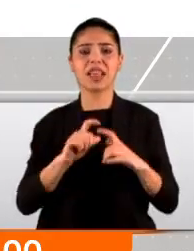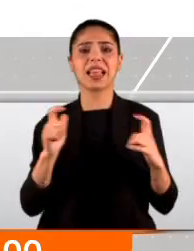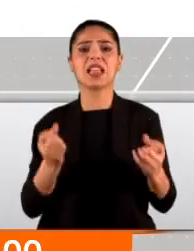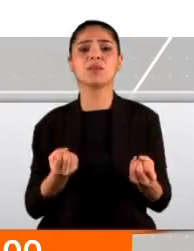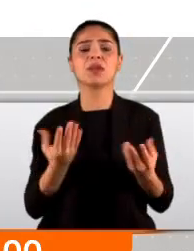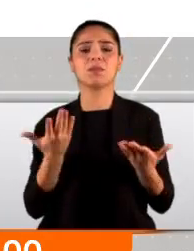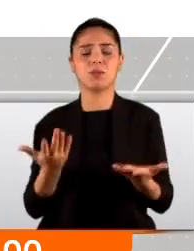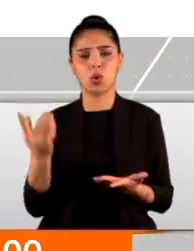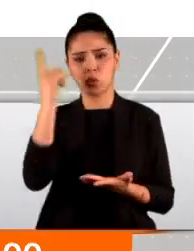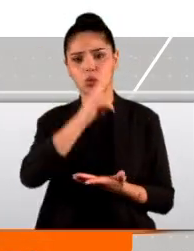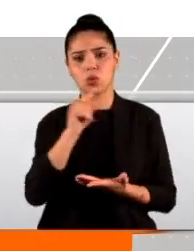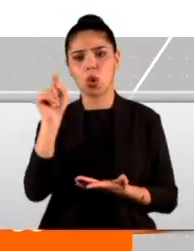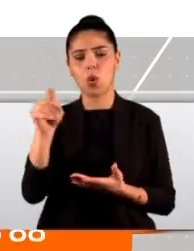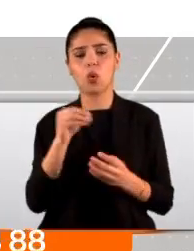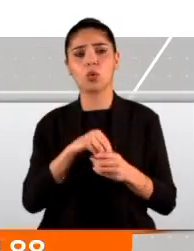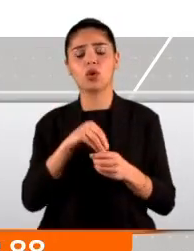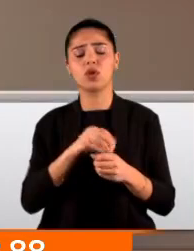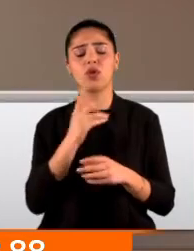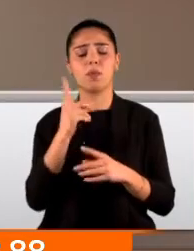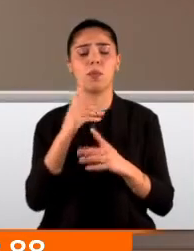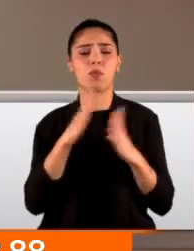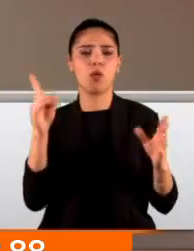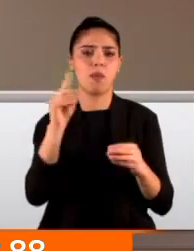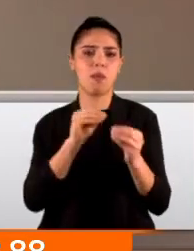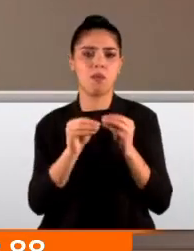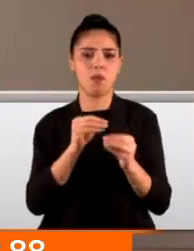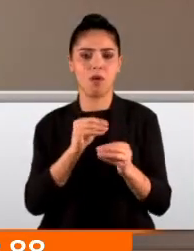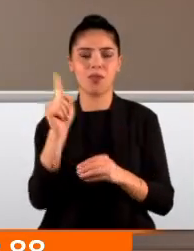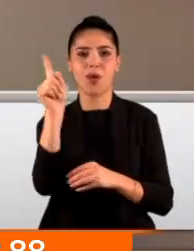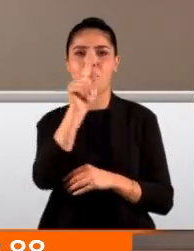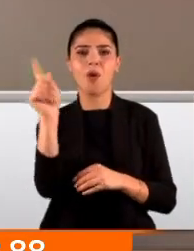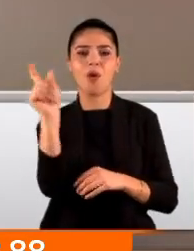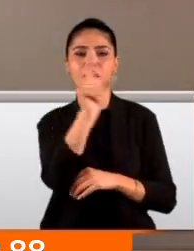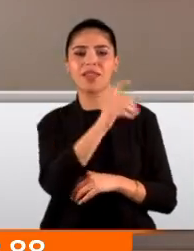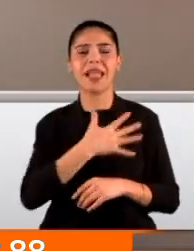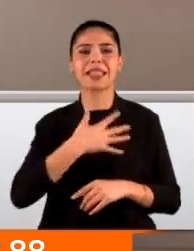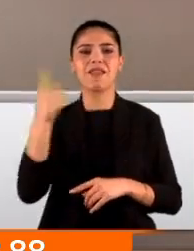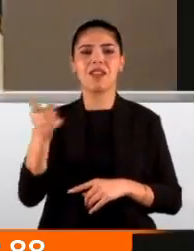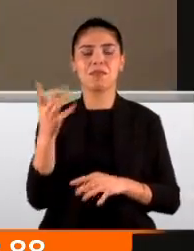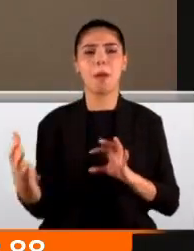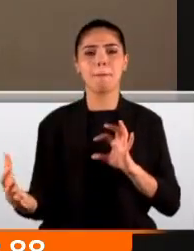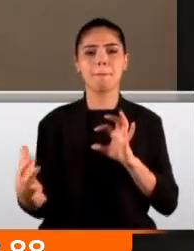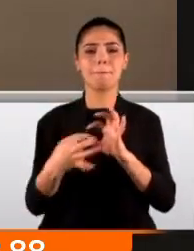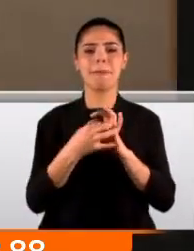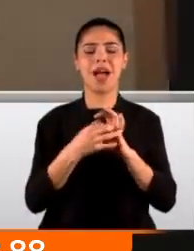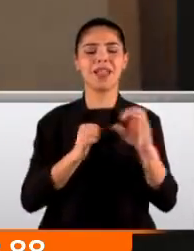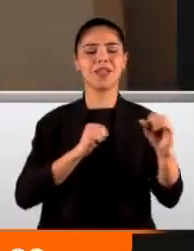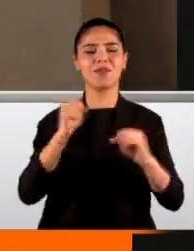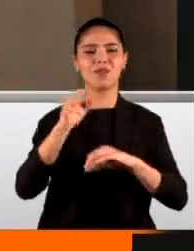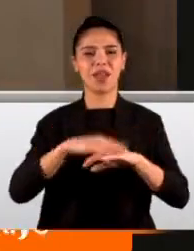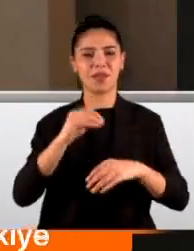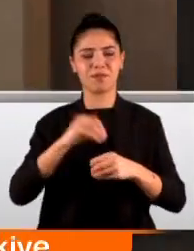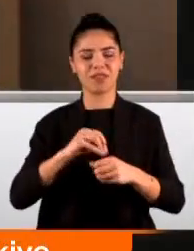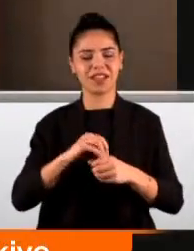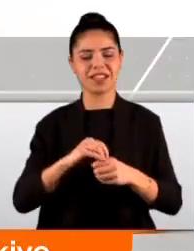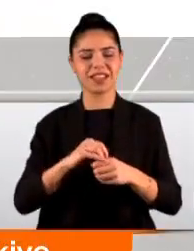gelişim yetersizliği onun için büyük bir sorundu mi fare ortam onay Solunum cihazına bağlı halde Hayata Bu